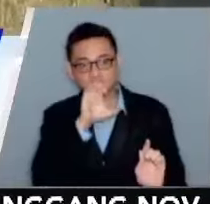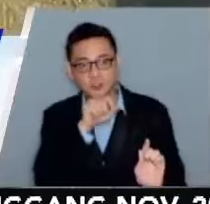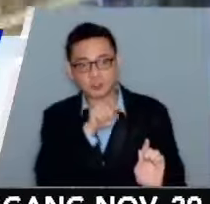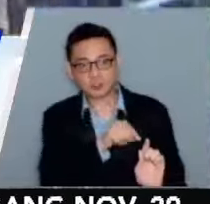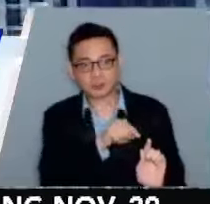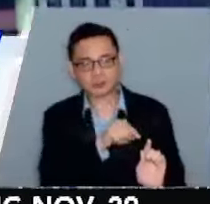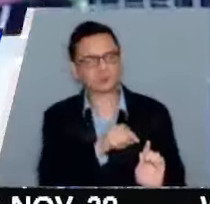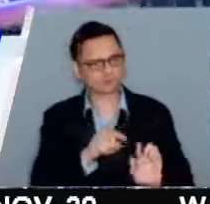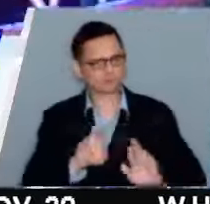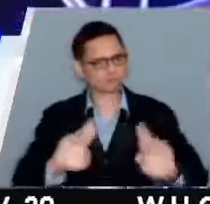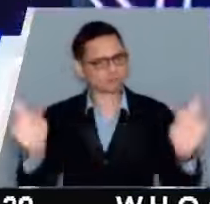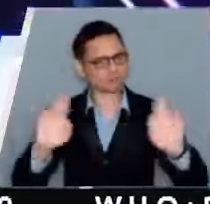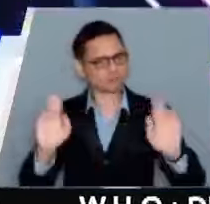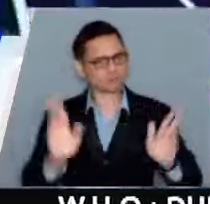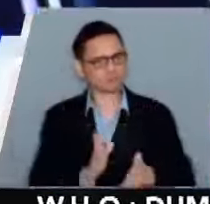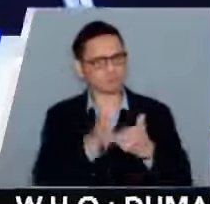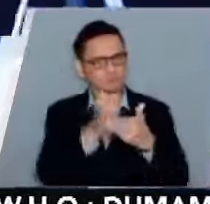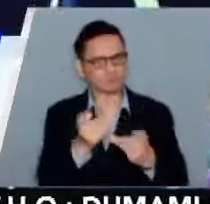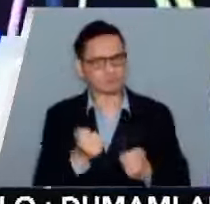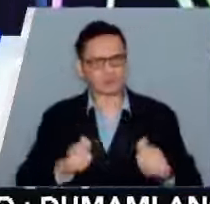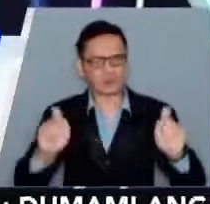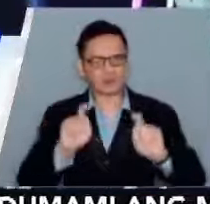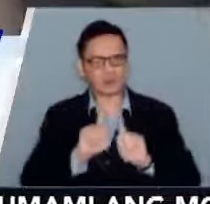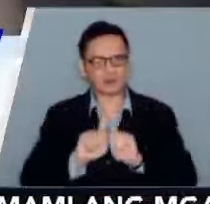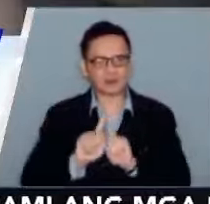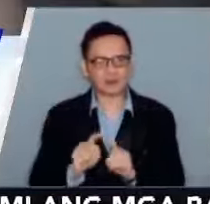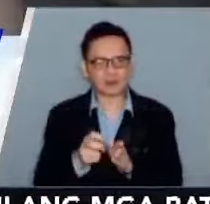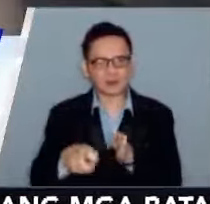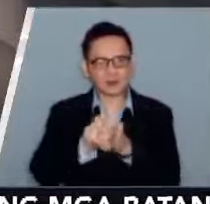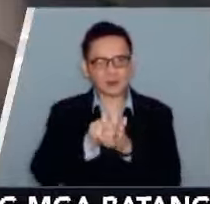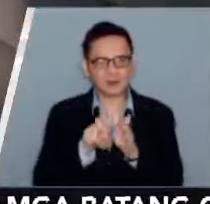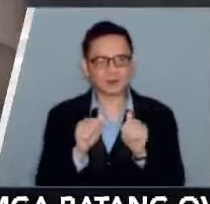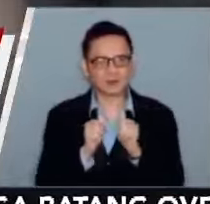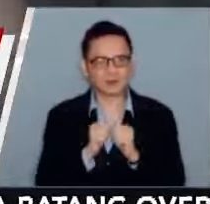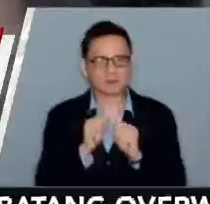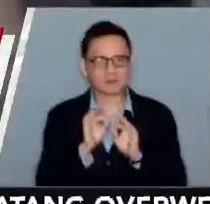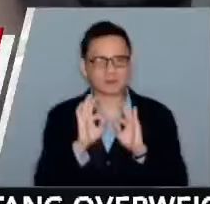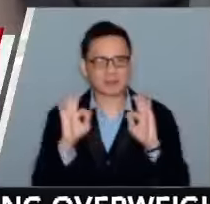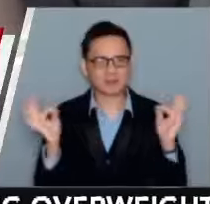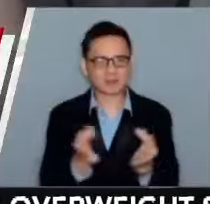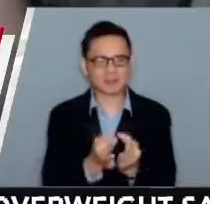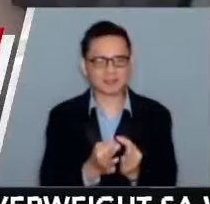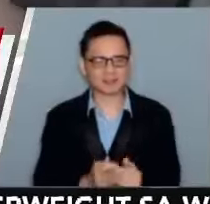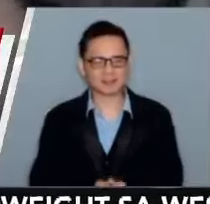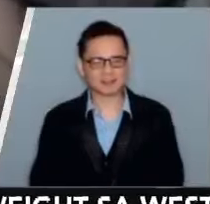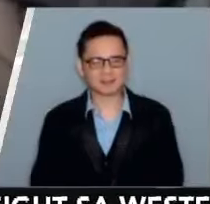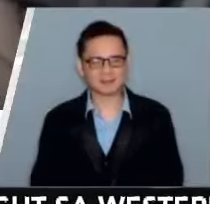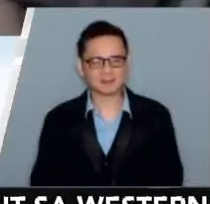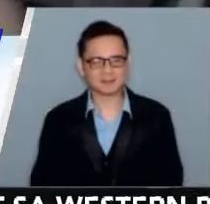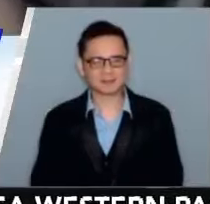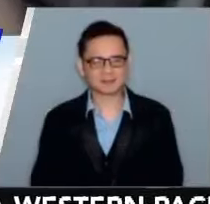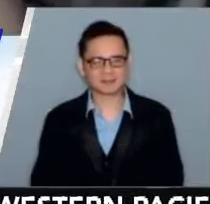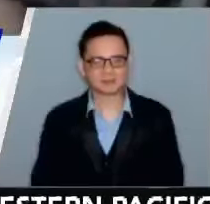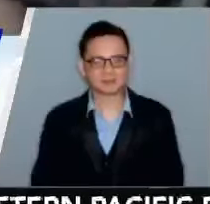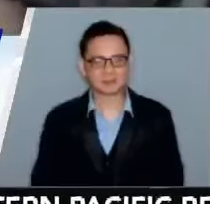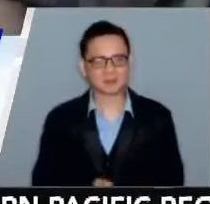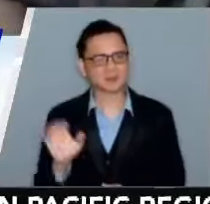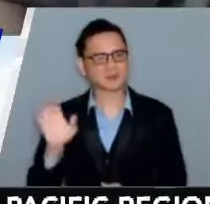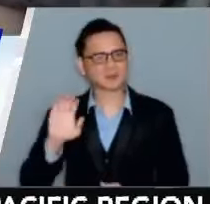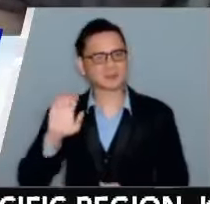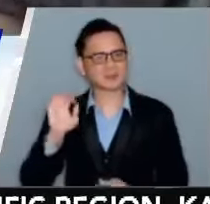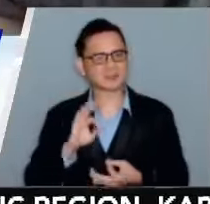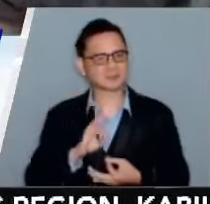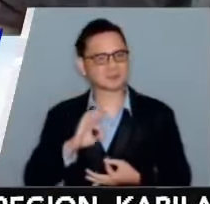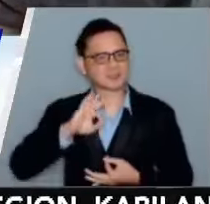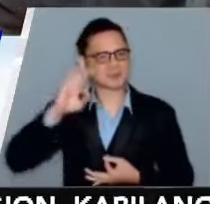rin subukan ang mga ride kasama ang pamilya niya. Magkaroon man lang ng Christmas spirit. At the same